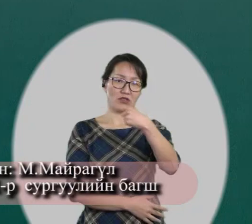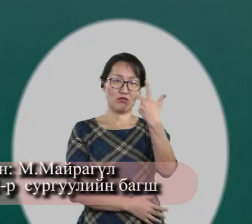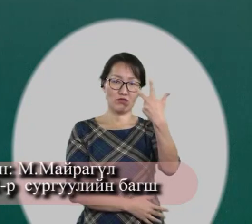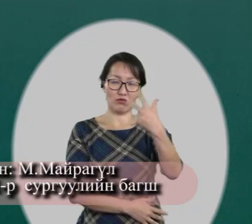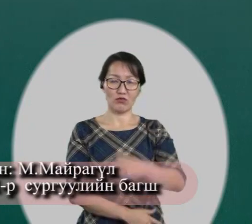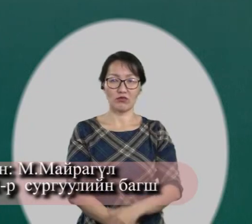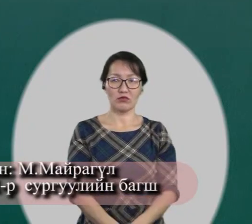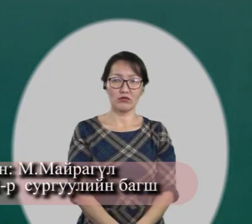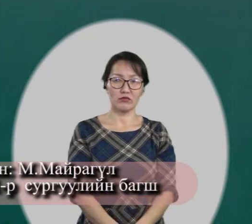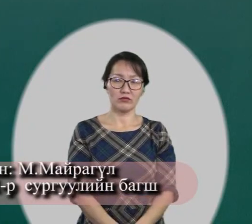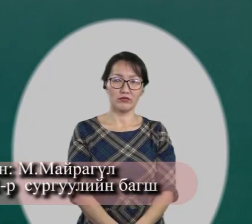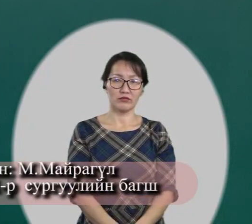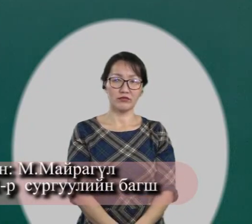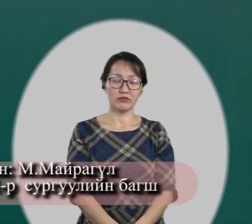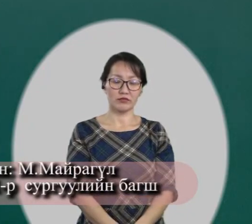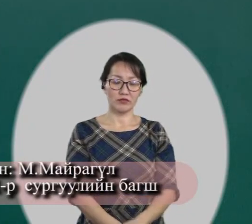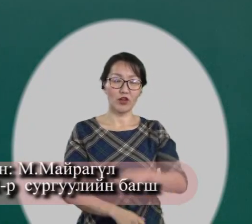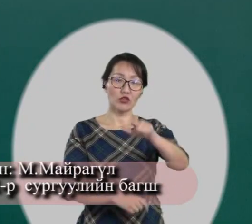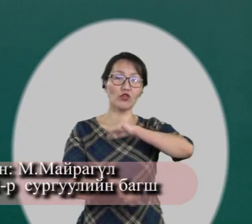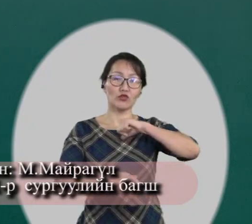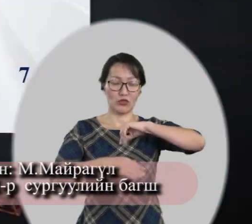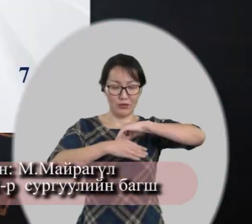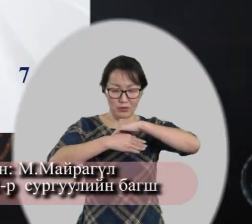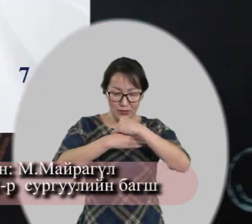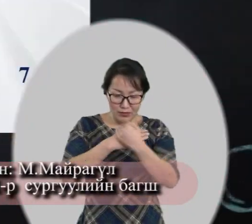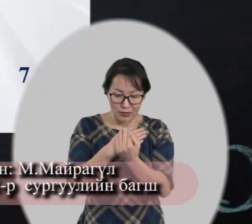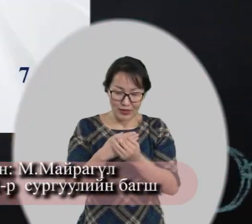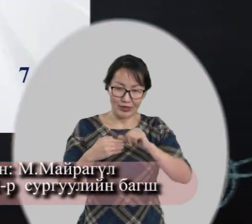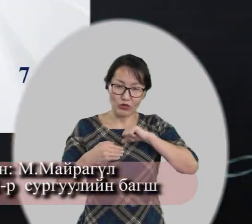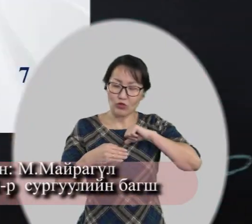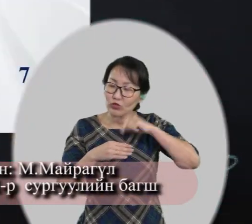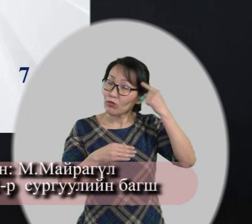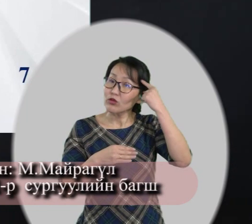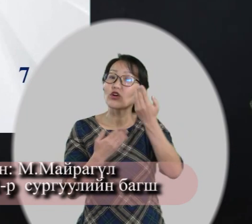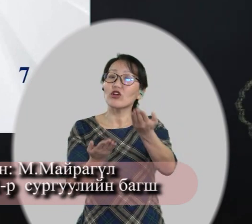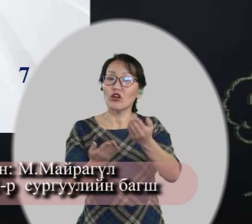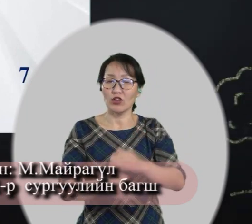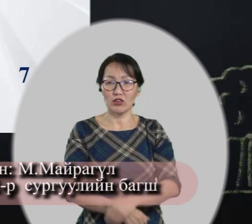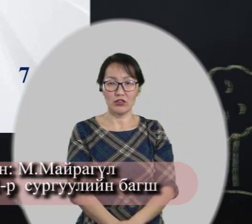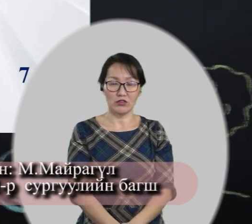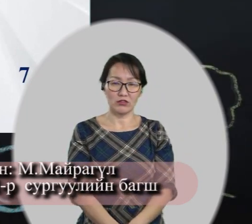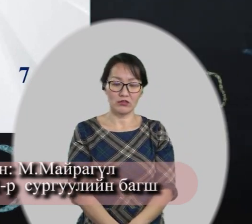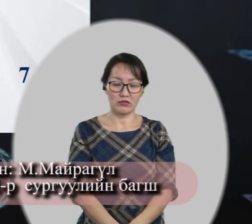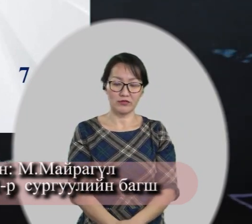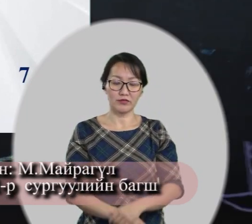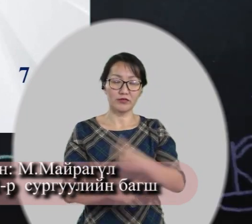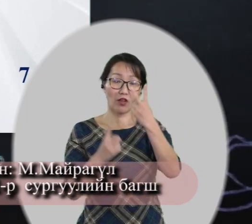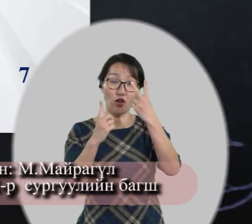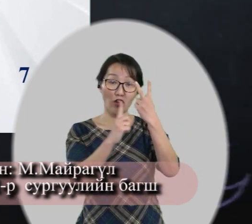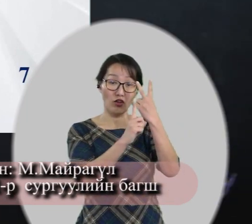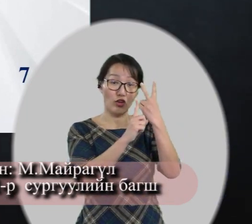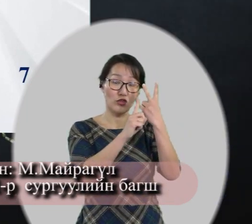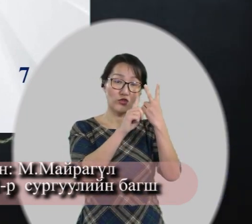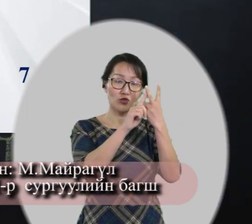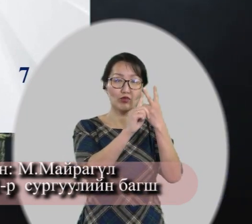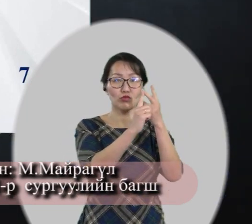Енді келесі есептерді өз беттерімізбен шығарайық. Сендерге оқып берейін. 2-ден солға